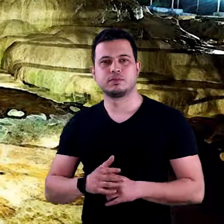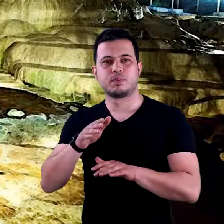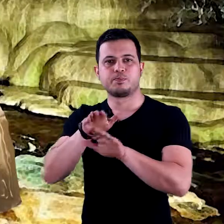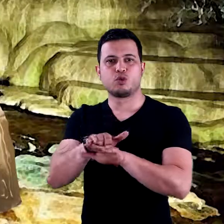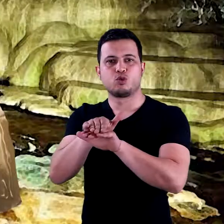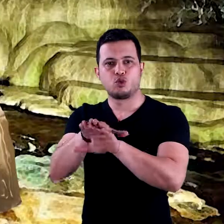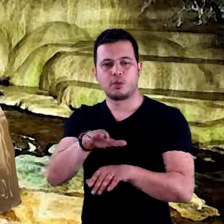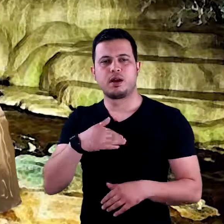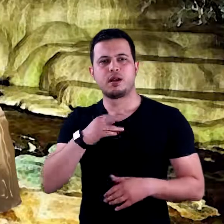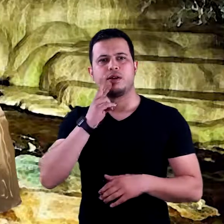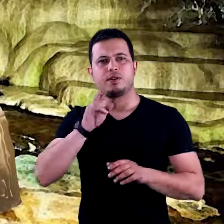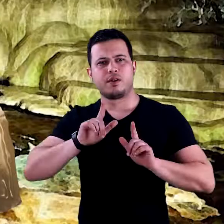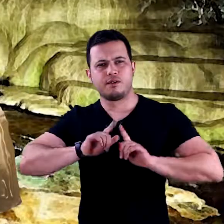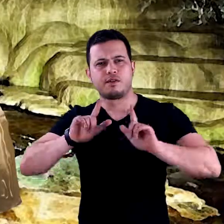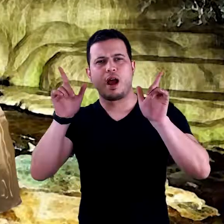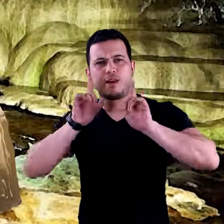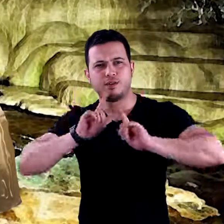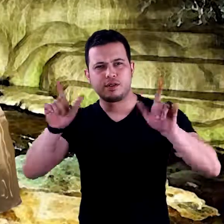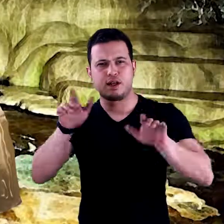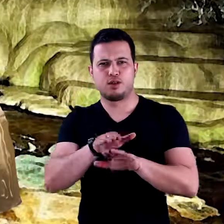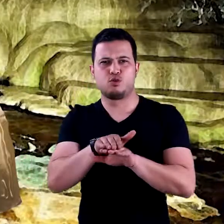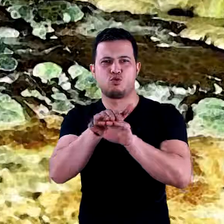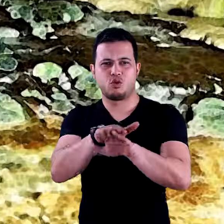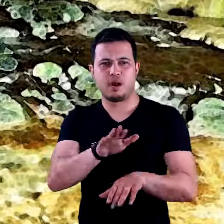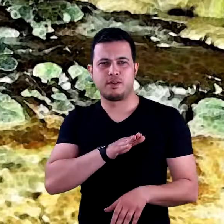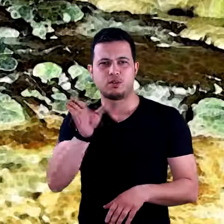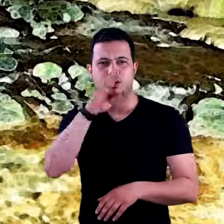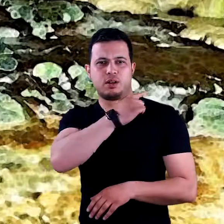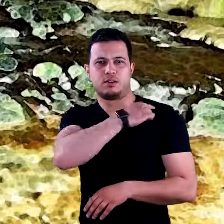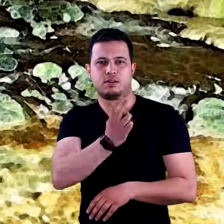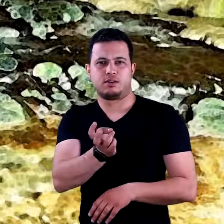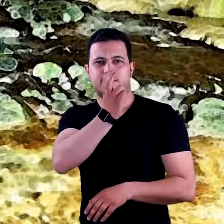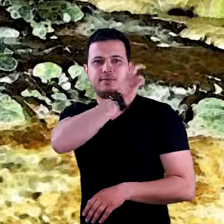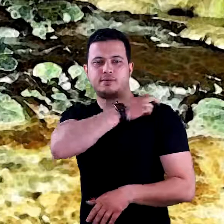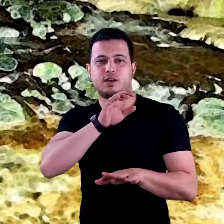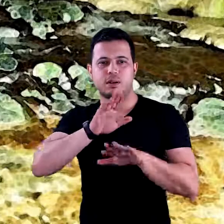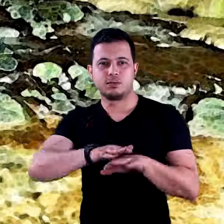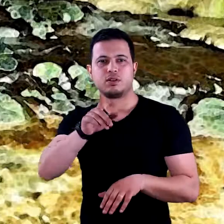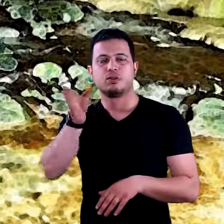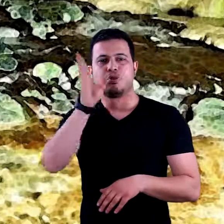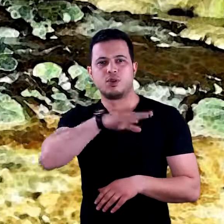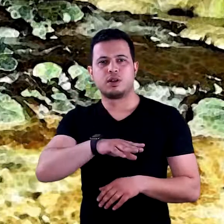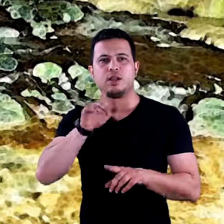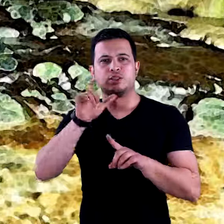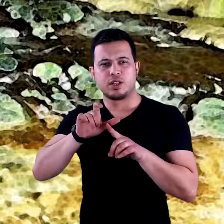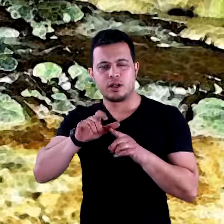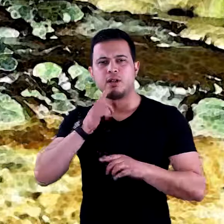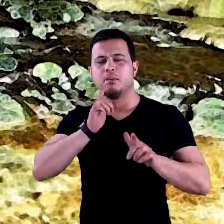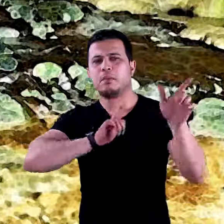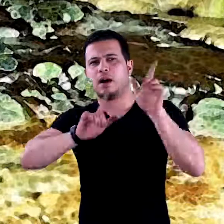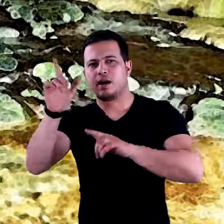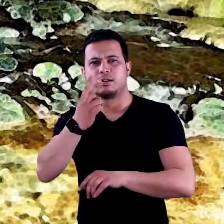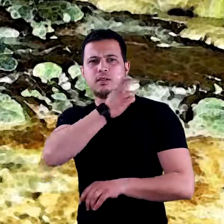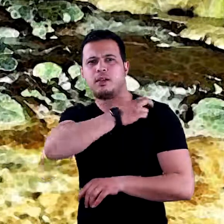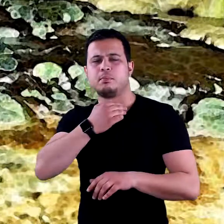Kurbağa, bırak bırak diye bağırıp Çınar'ın omzuna zıplayıverdi. Ay, ay, uy, anne,